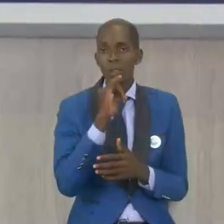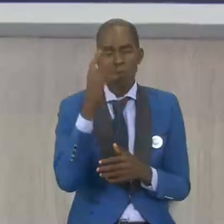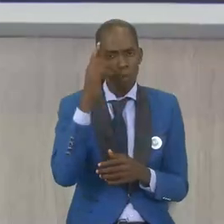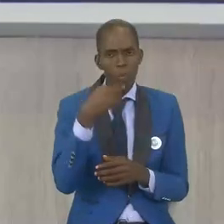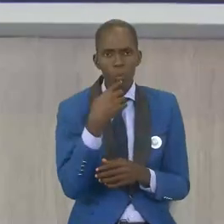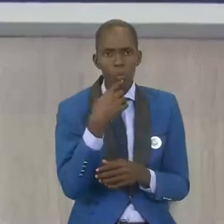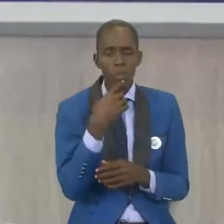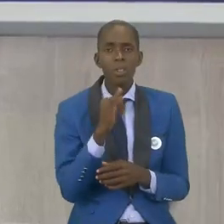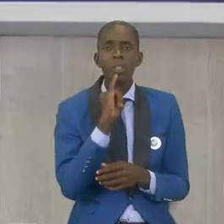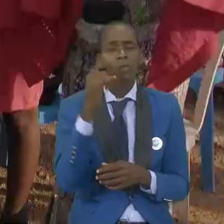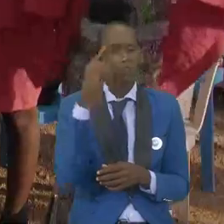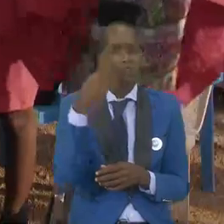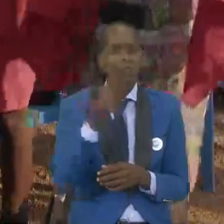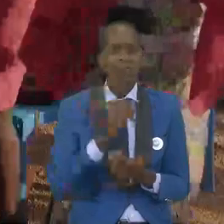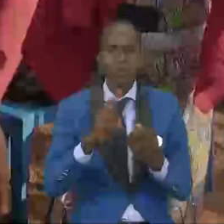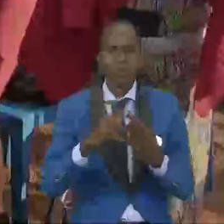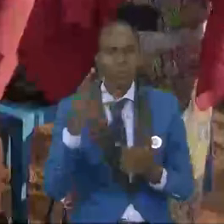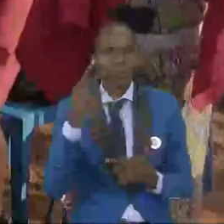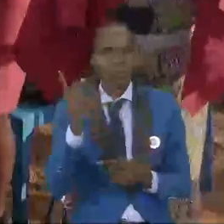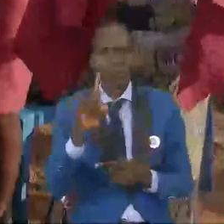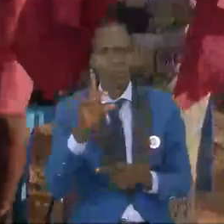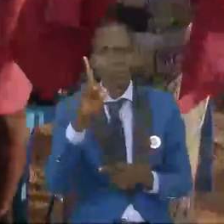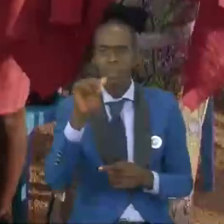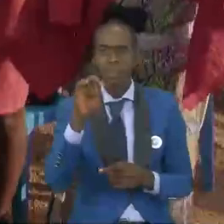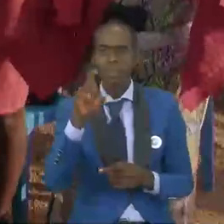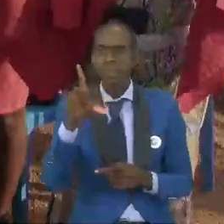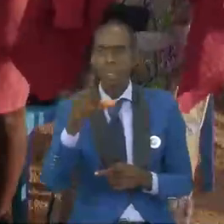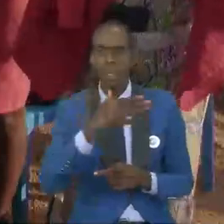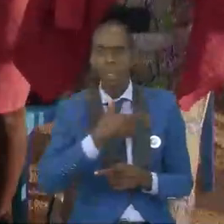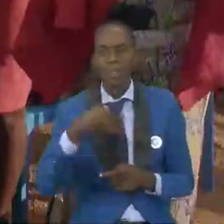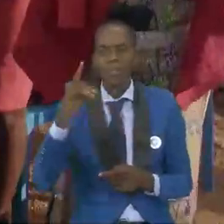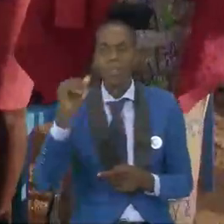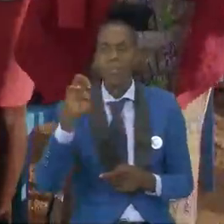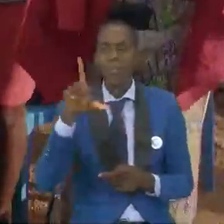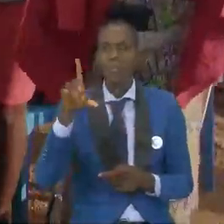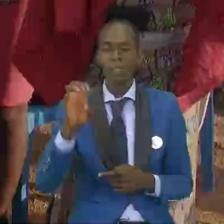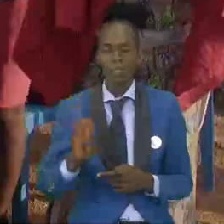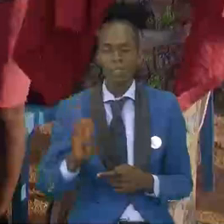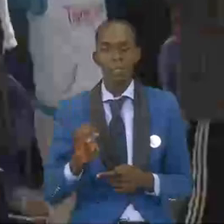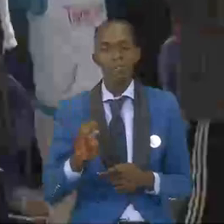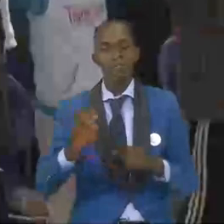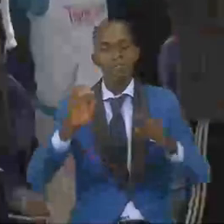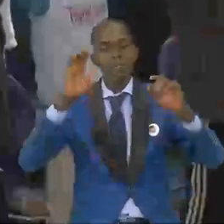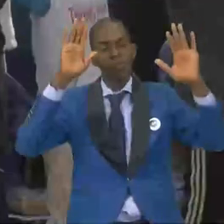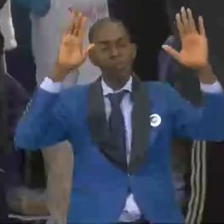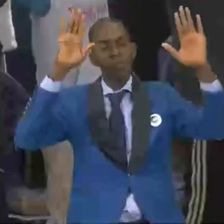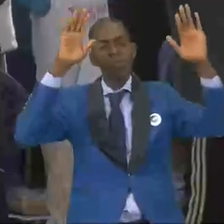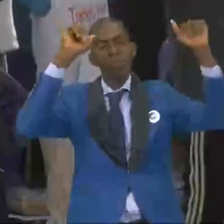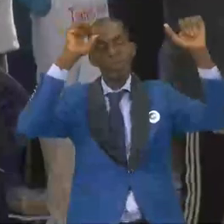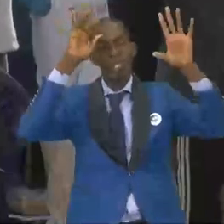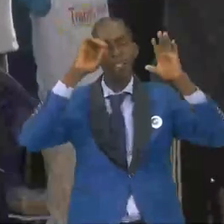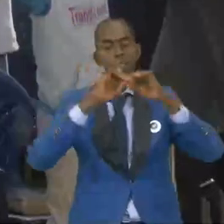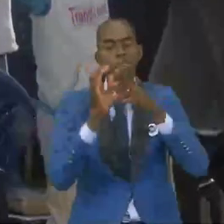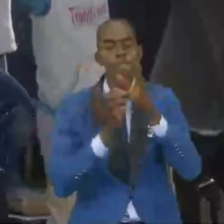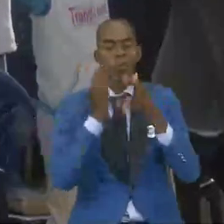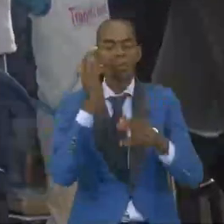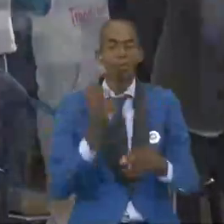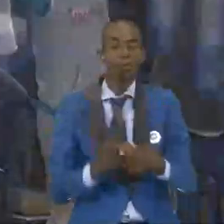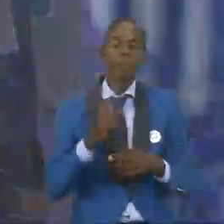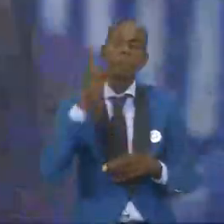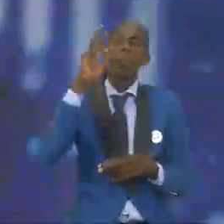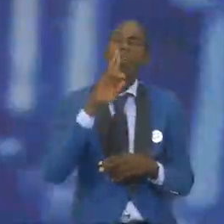de Jésus. Où es-tu là-bas? Je vais voir la personne. Daniel, Daniela là-bas. Où es-tu? Père au